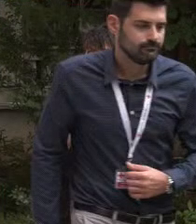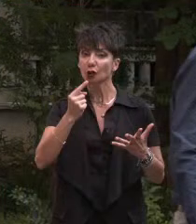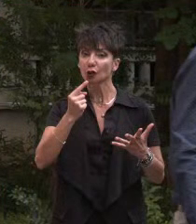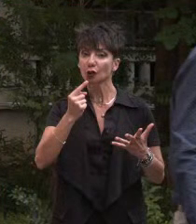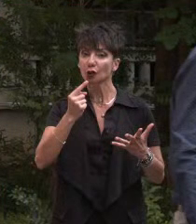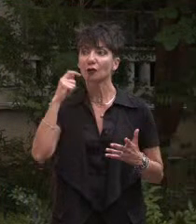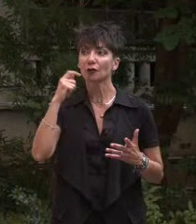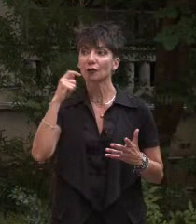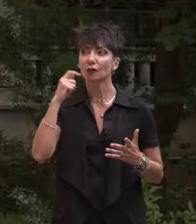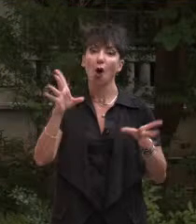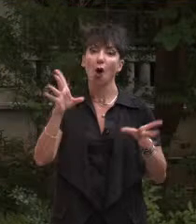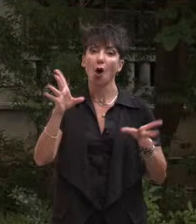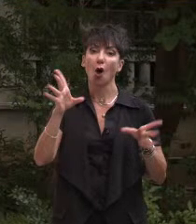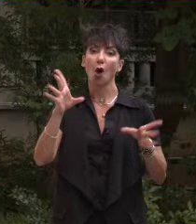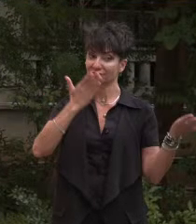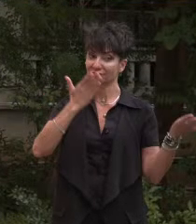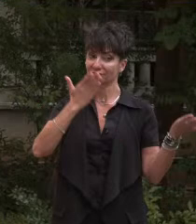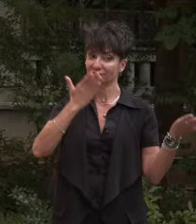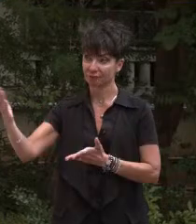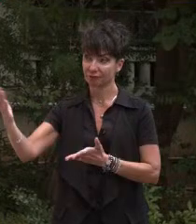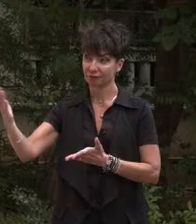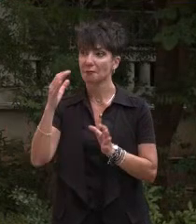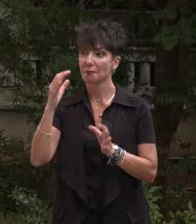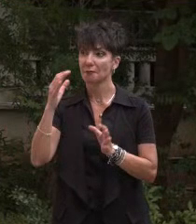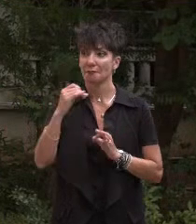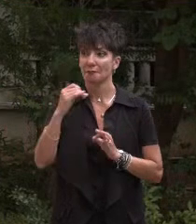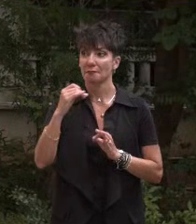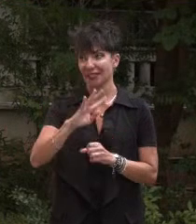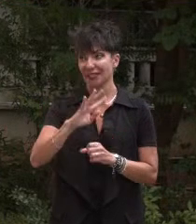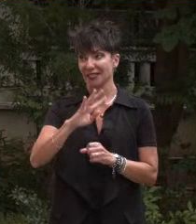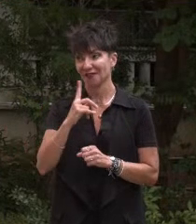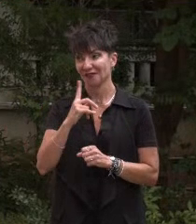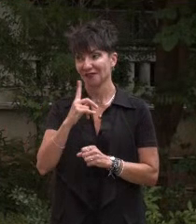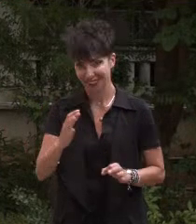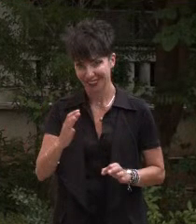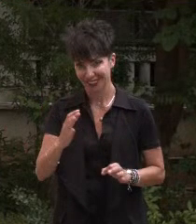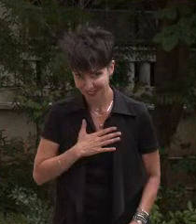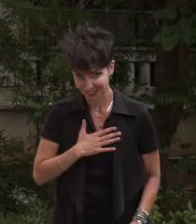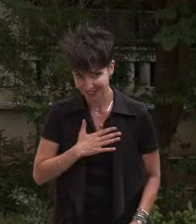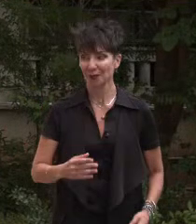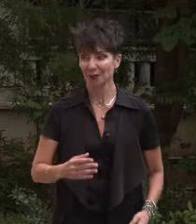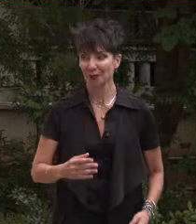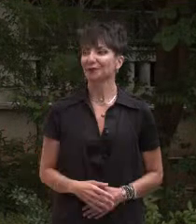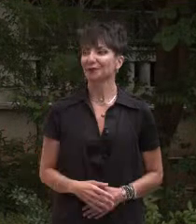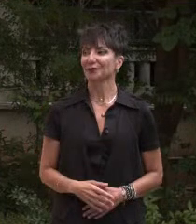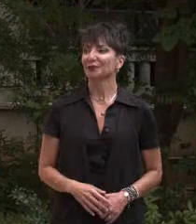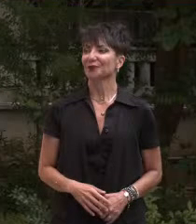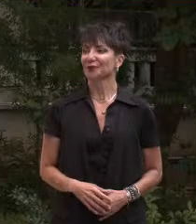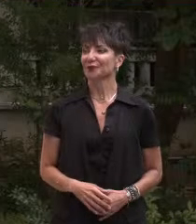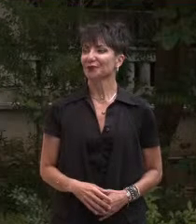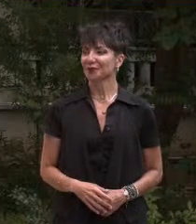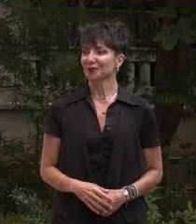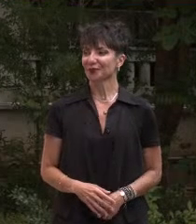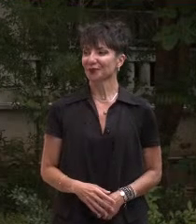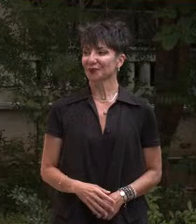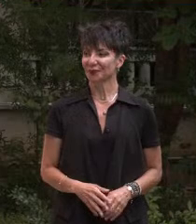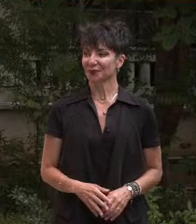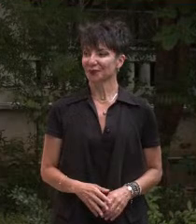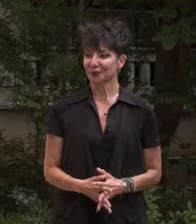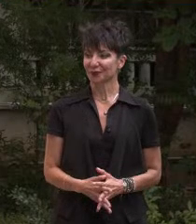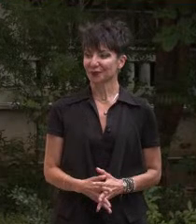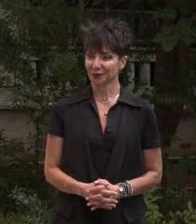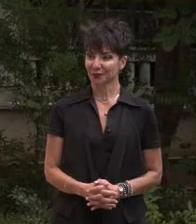φυσικά είναι δωρεάν. Σας περιμένουμε με τα μέτρα COVID, οπωσδήποτε. Ευχαριστώ, κύριε Βιερίνε. Ευχαριστούμε.